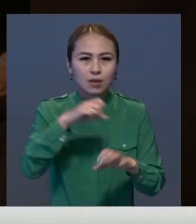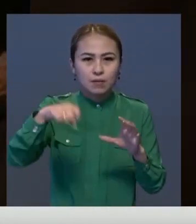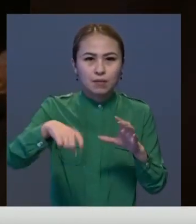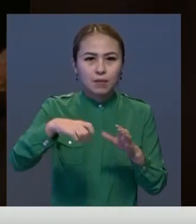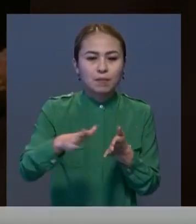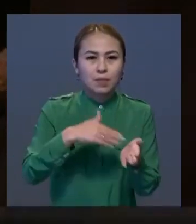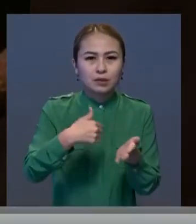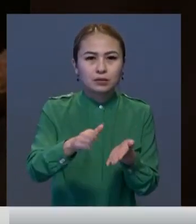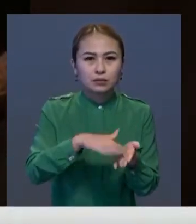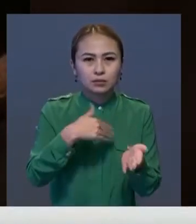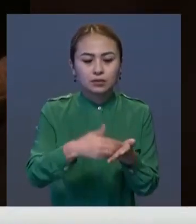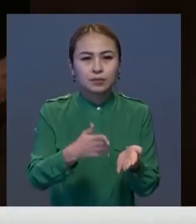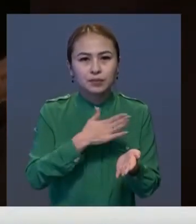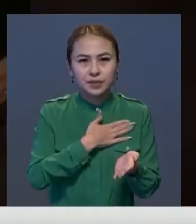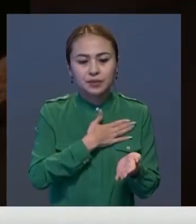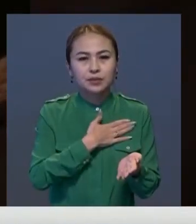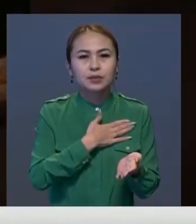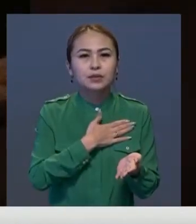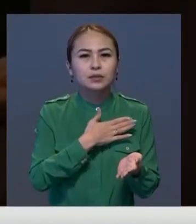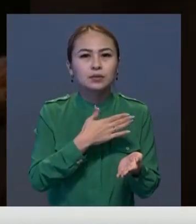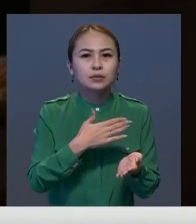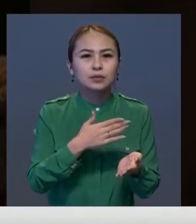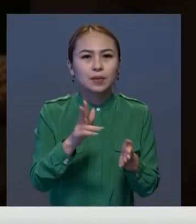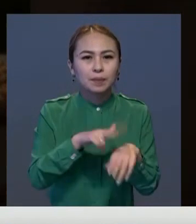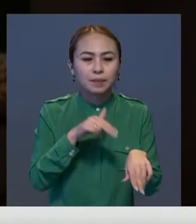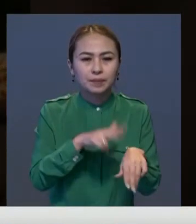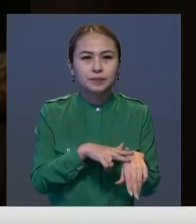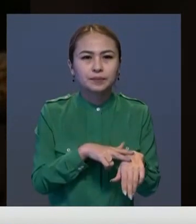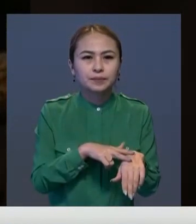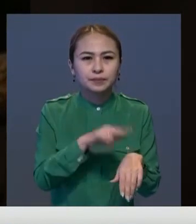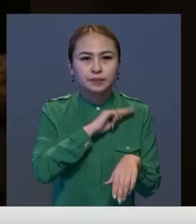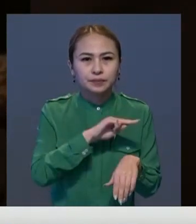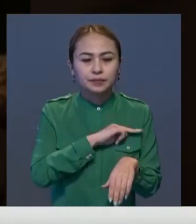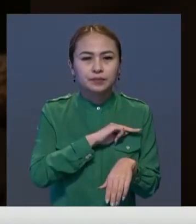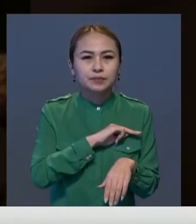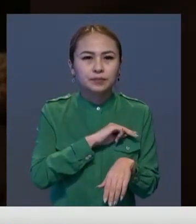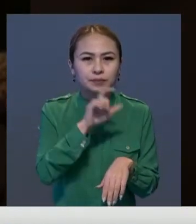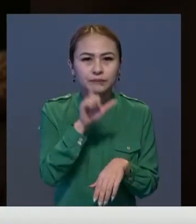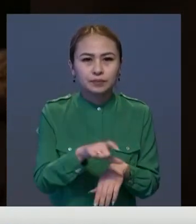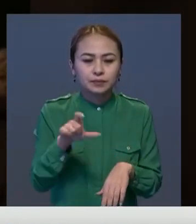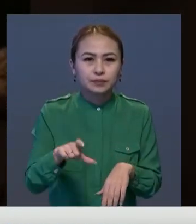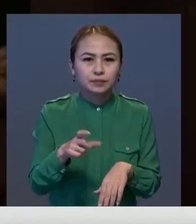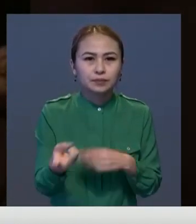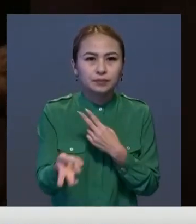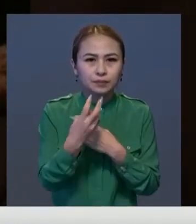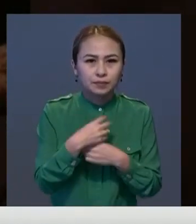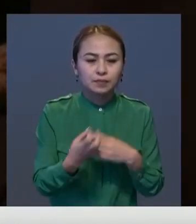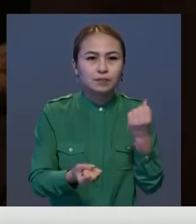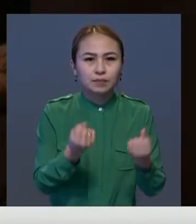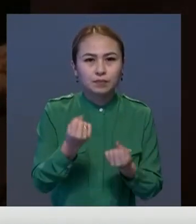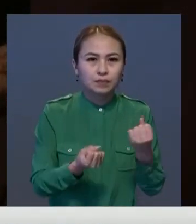кетті. Бізге полиция қызметкерлері келіп